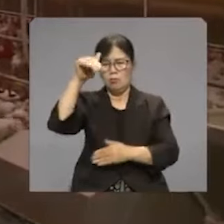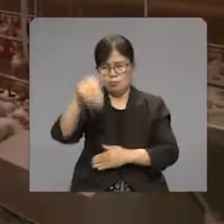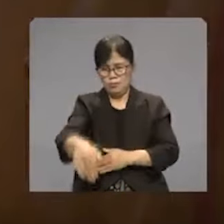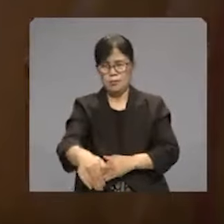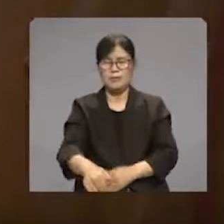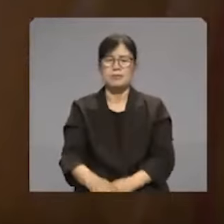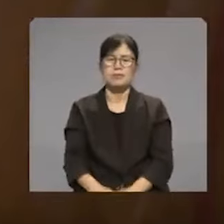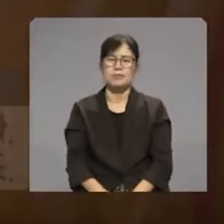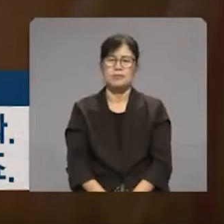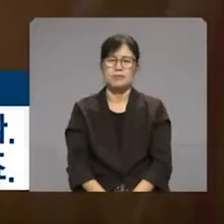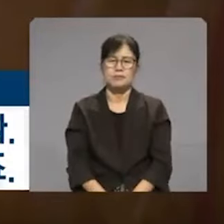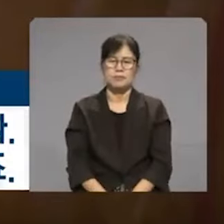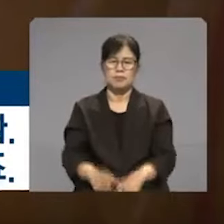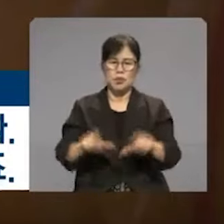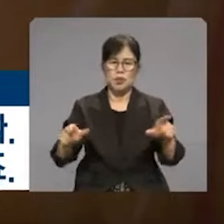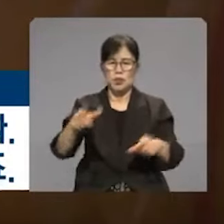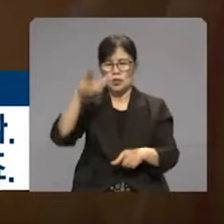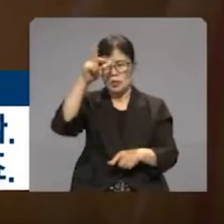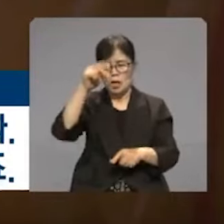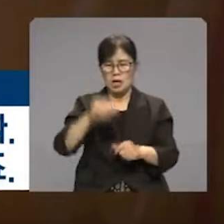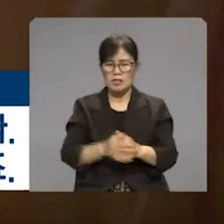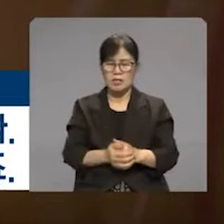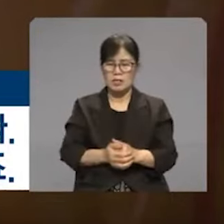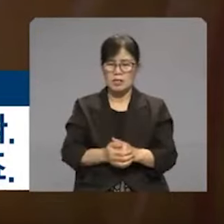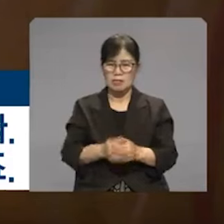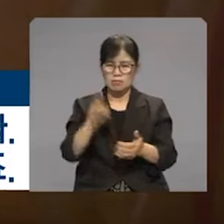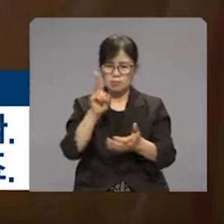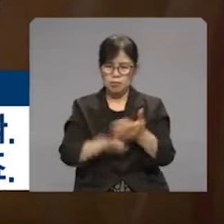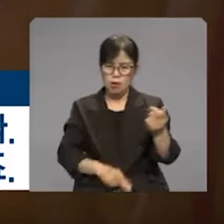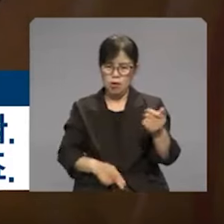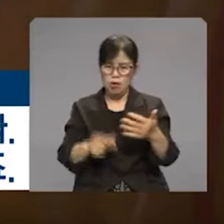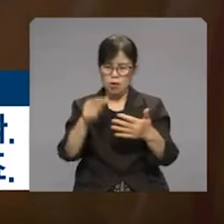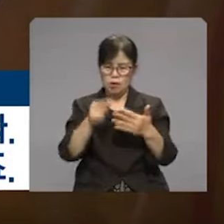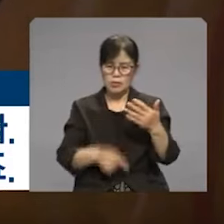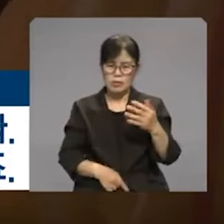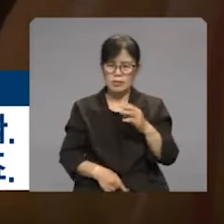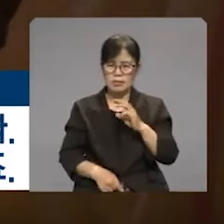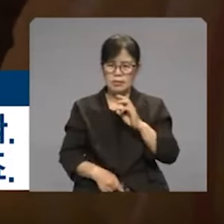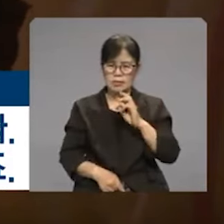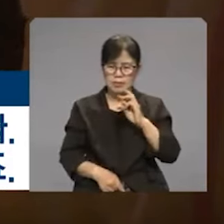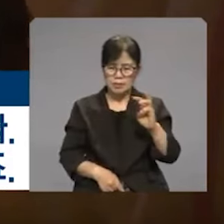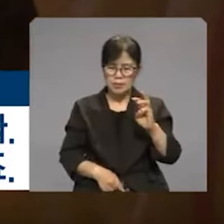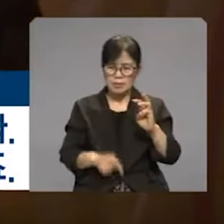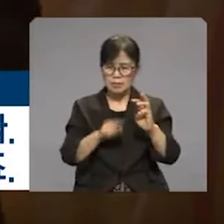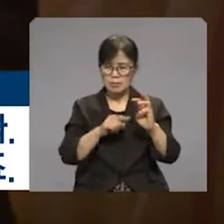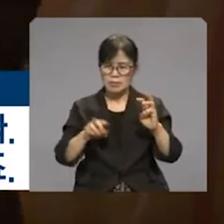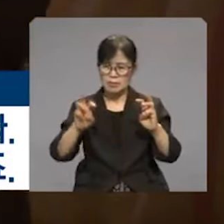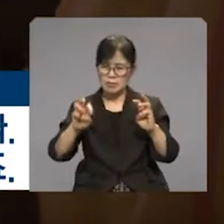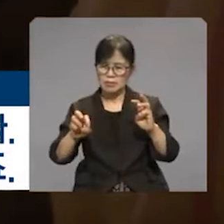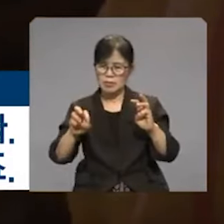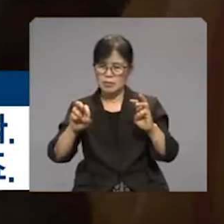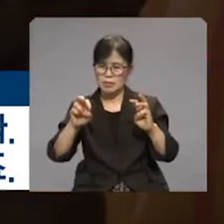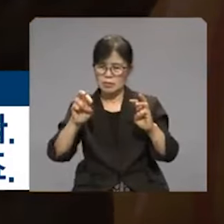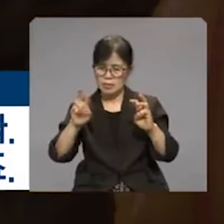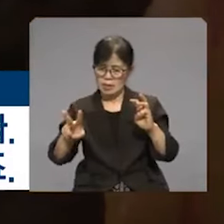때문입니다. 보통 닭이 출하 일정이 32일에서